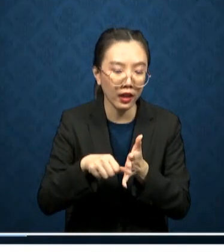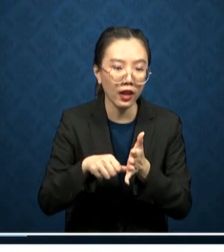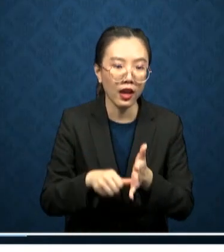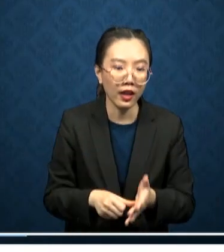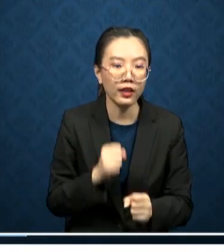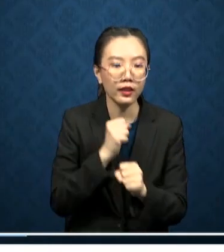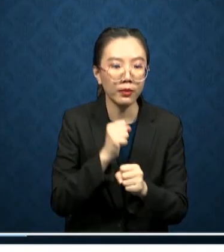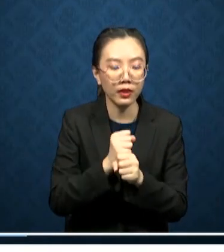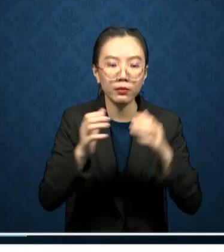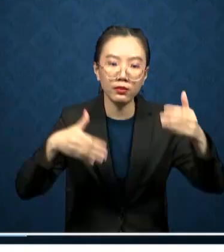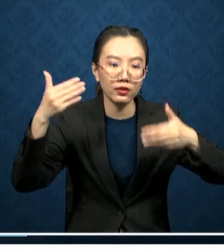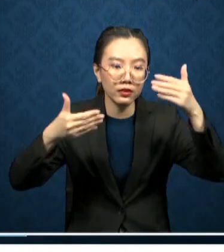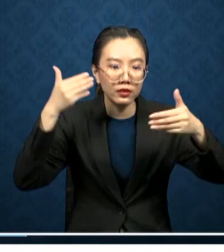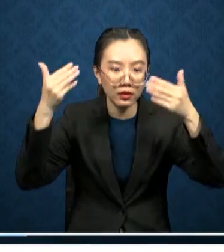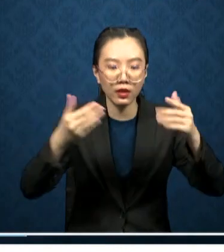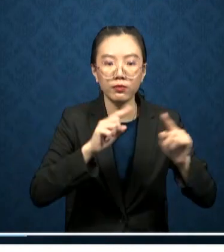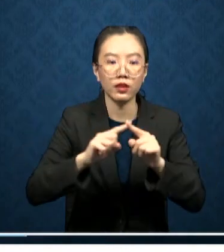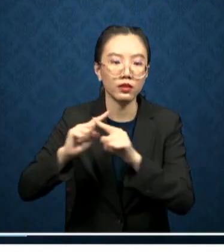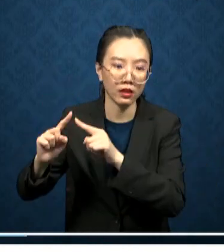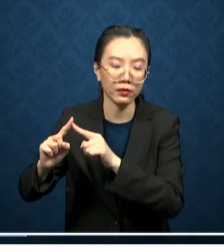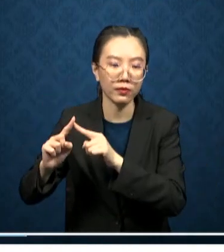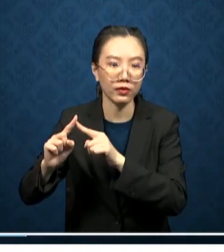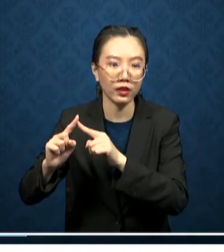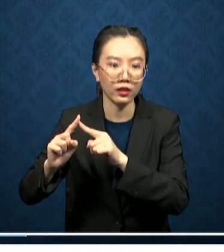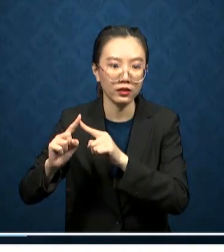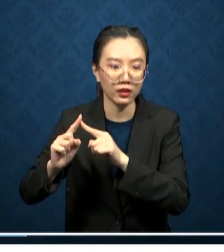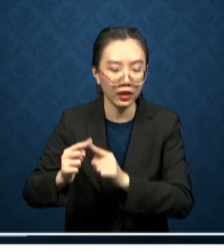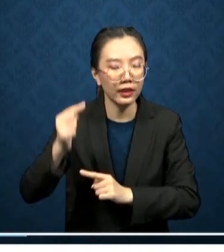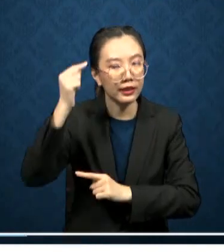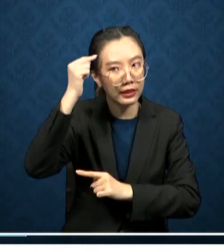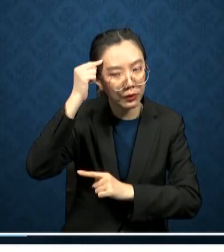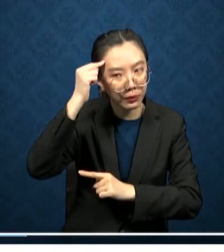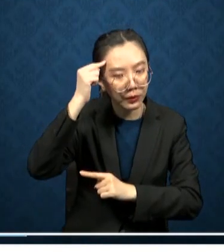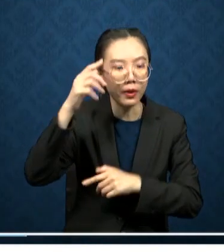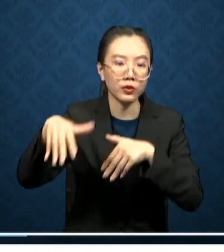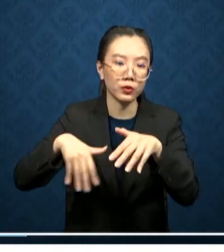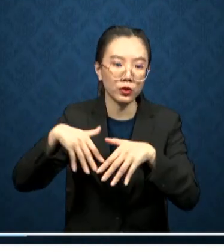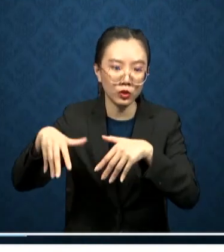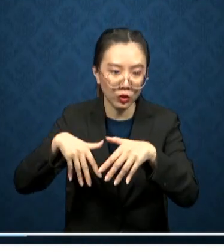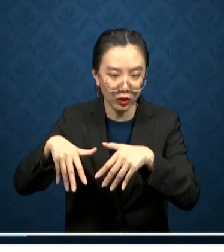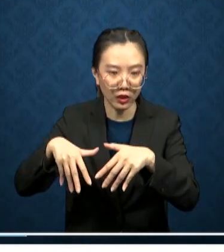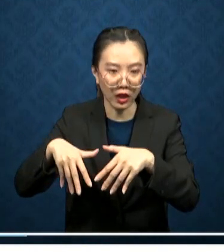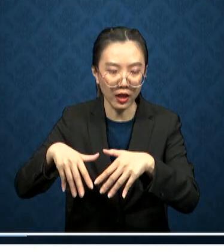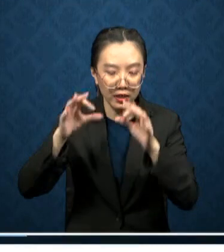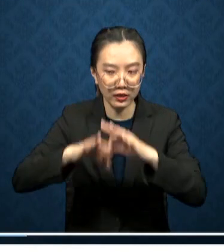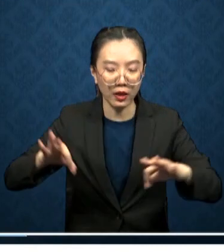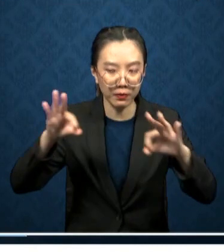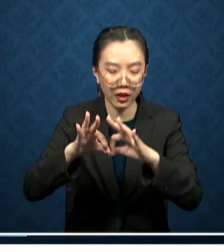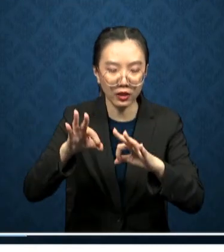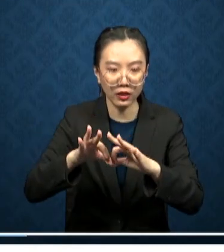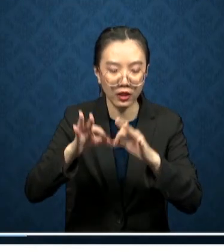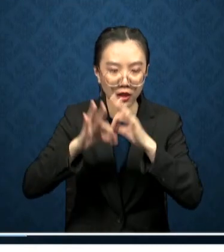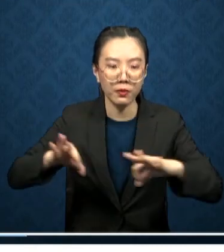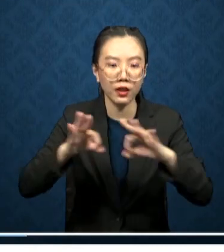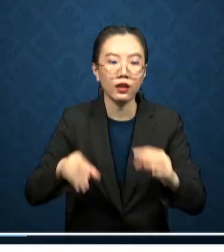จกรมเน้รปแบบให้เกิดความคิดจากชุมชนและยาวชนเป็หักมากกว่า